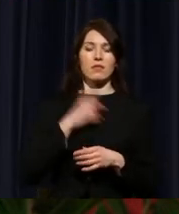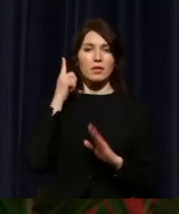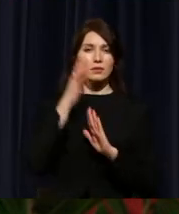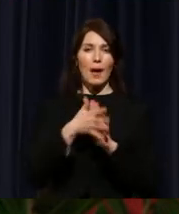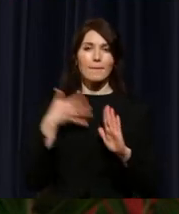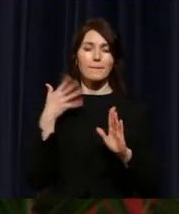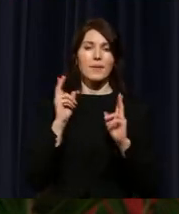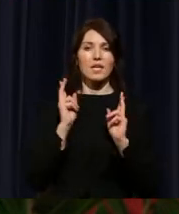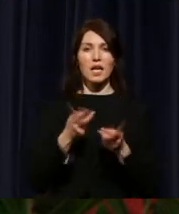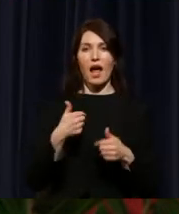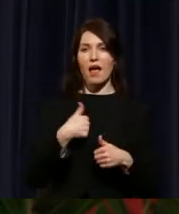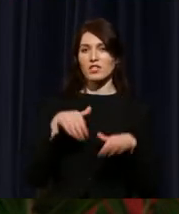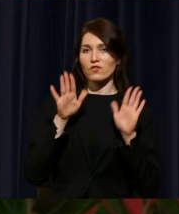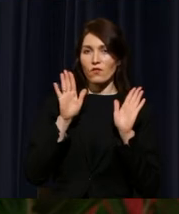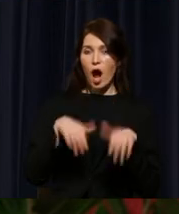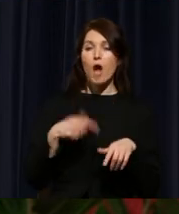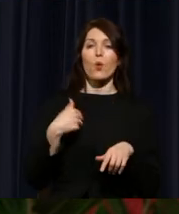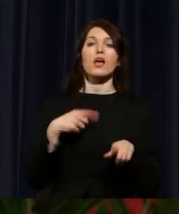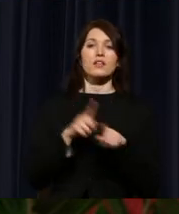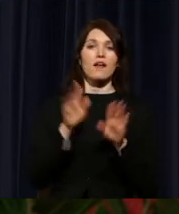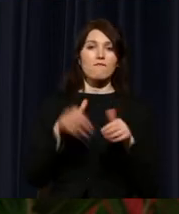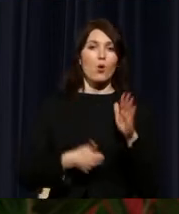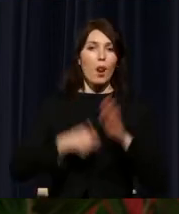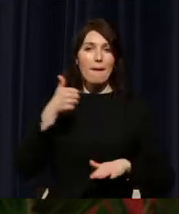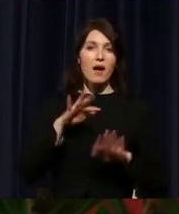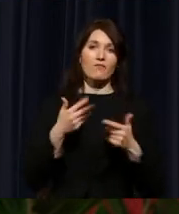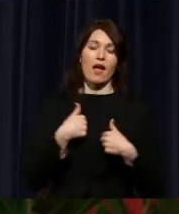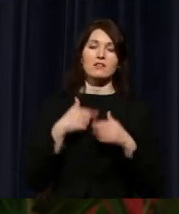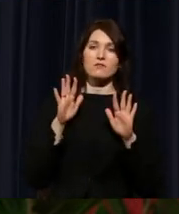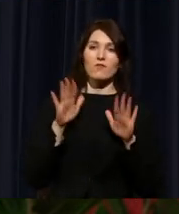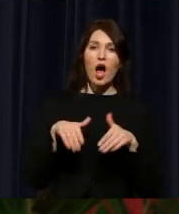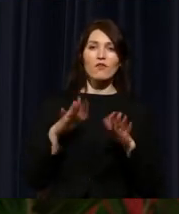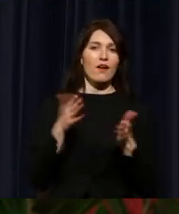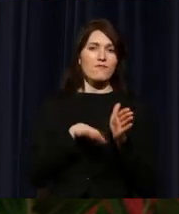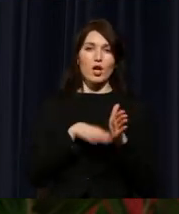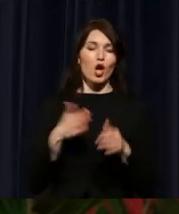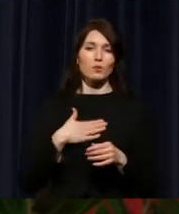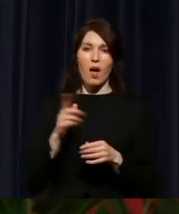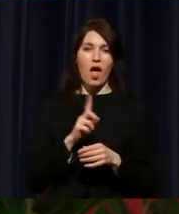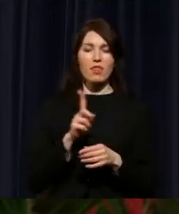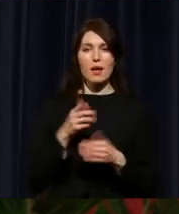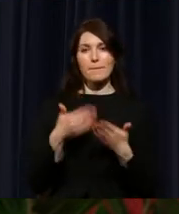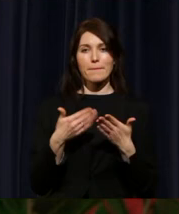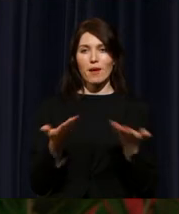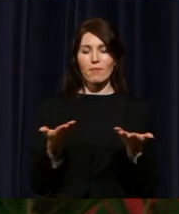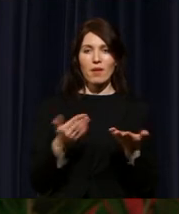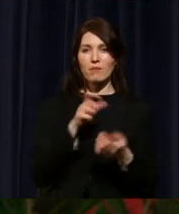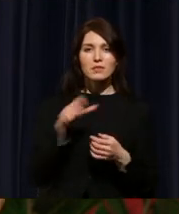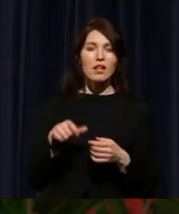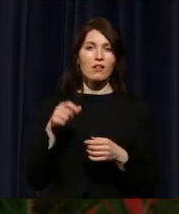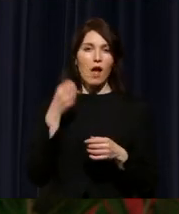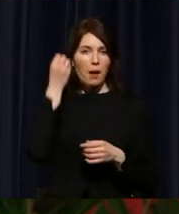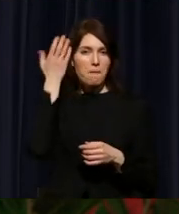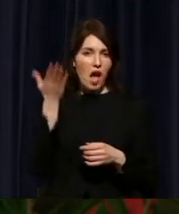sapratne, ka es varu, un es varu labāk, vai es varu, vai vienkārši man ir tādas, nezinu, cilvēku